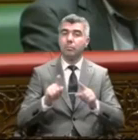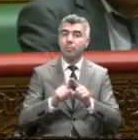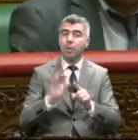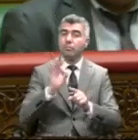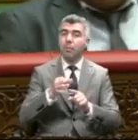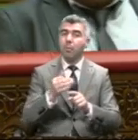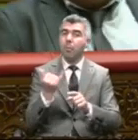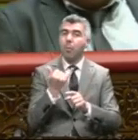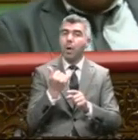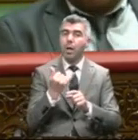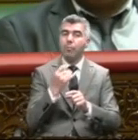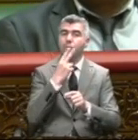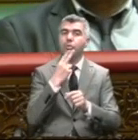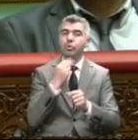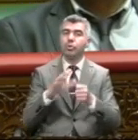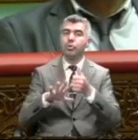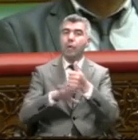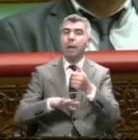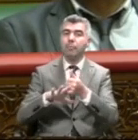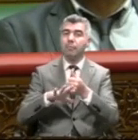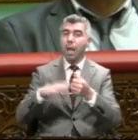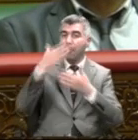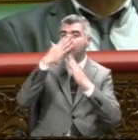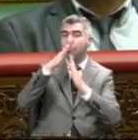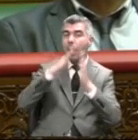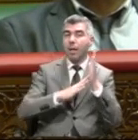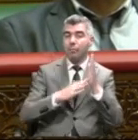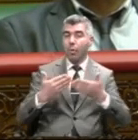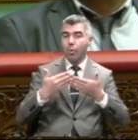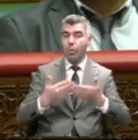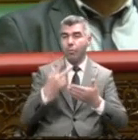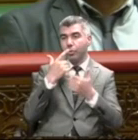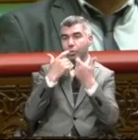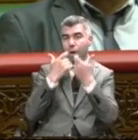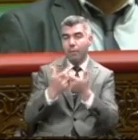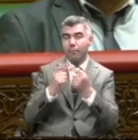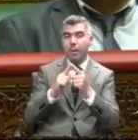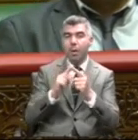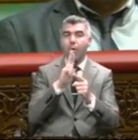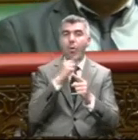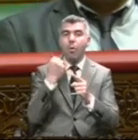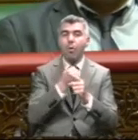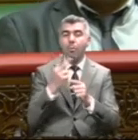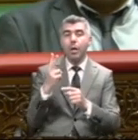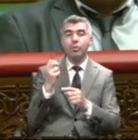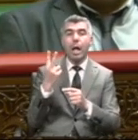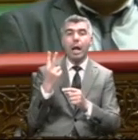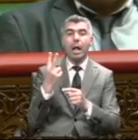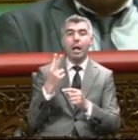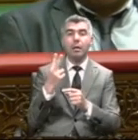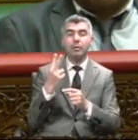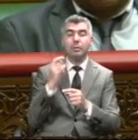المؤسسه لدى الشعب المغربي لان اليوم كنشوفو الحكومه تتهرب منذ شهرين عن